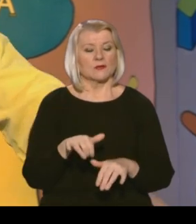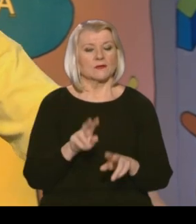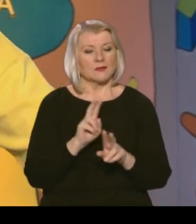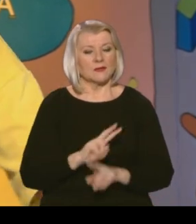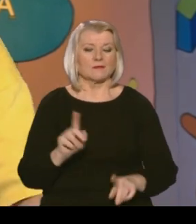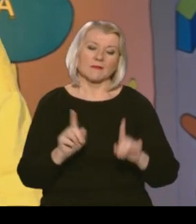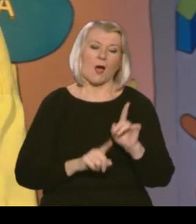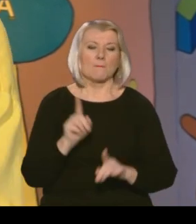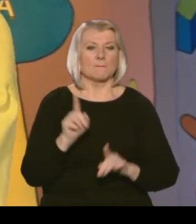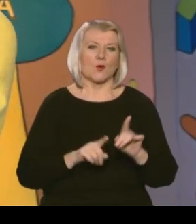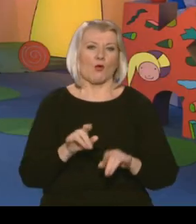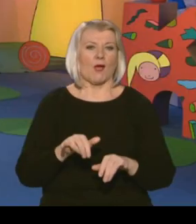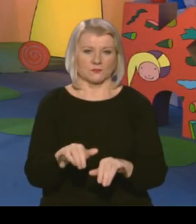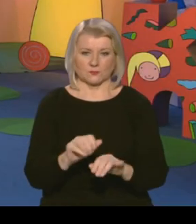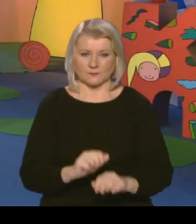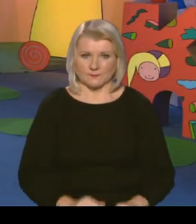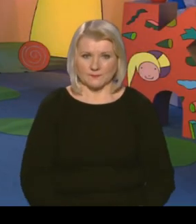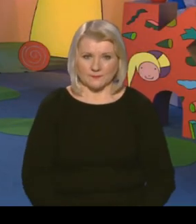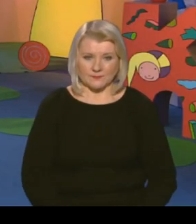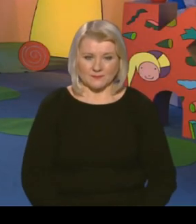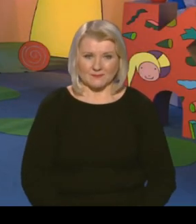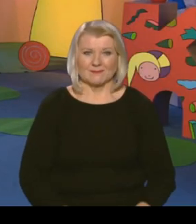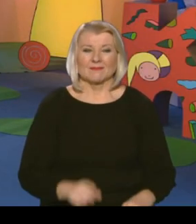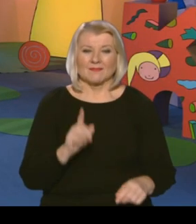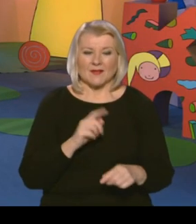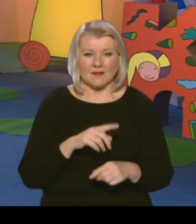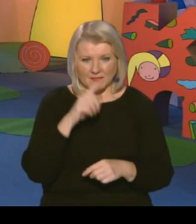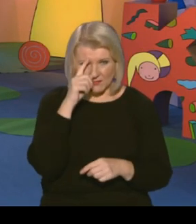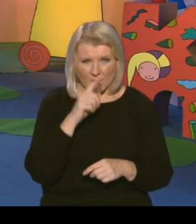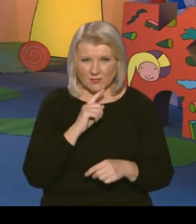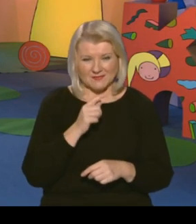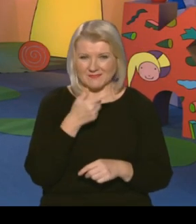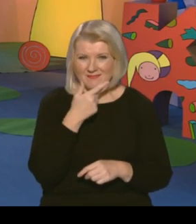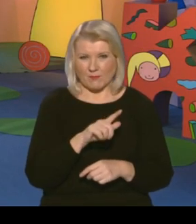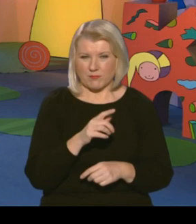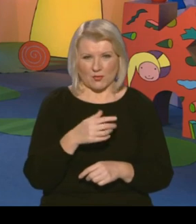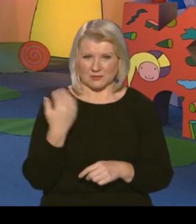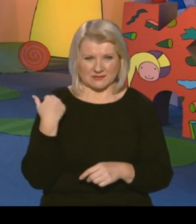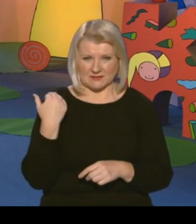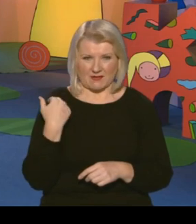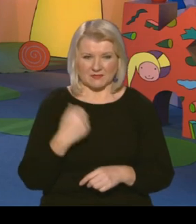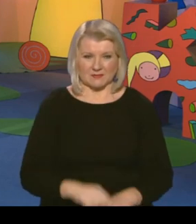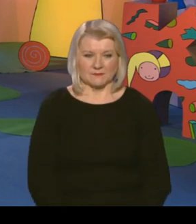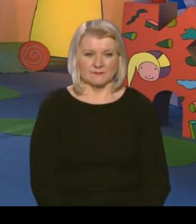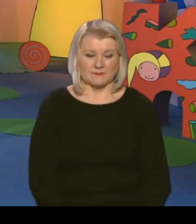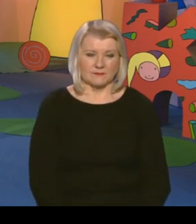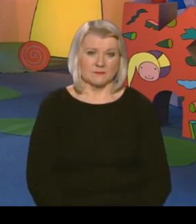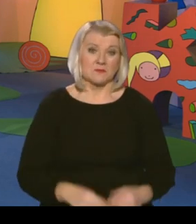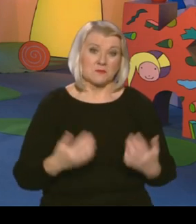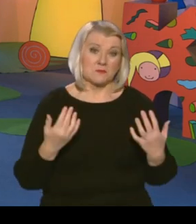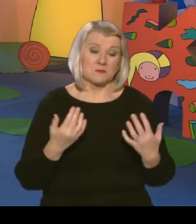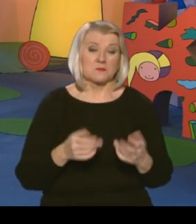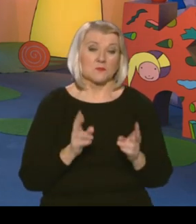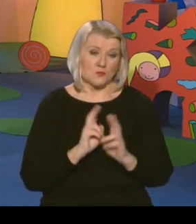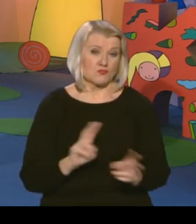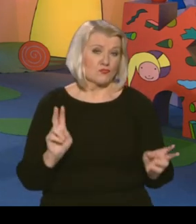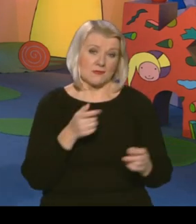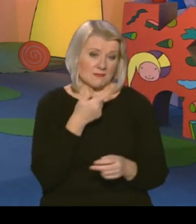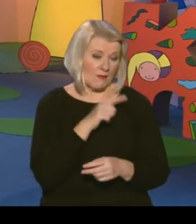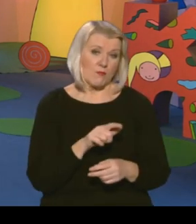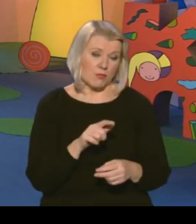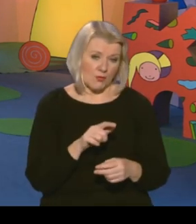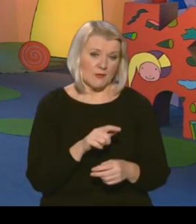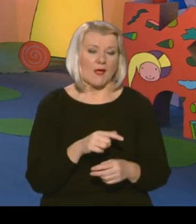na procházku. Aha, jenomže tatínky nebolí záda jako tebe, víš? No to možná ne, ale já